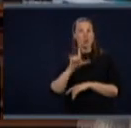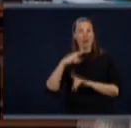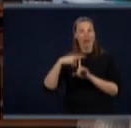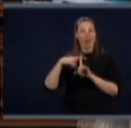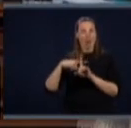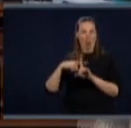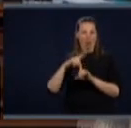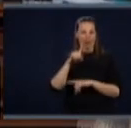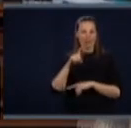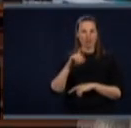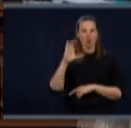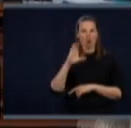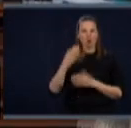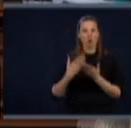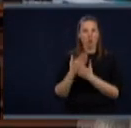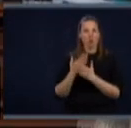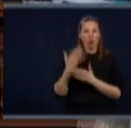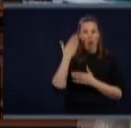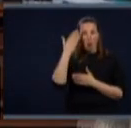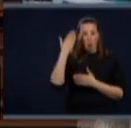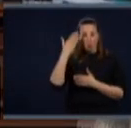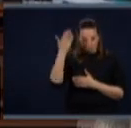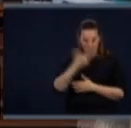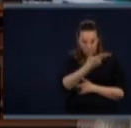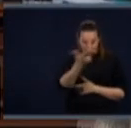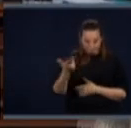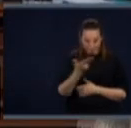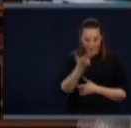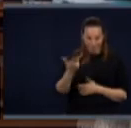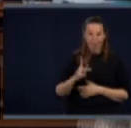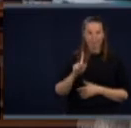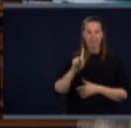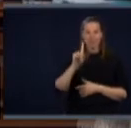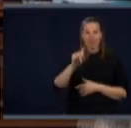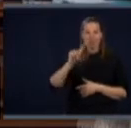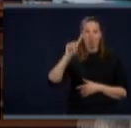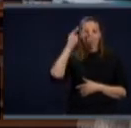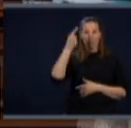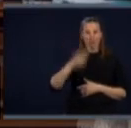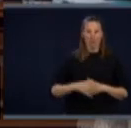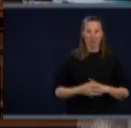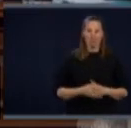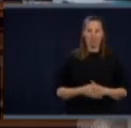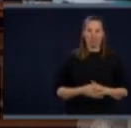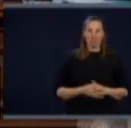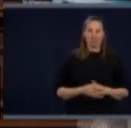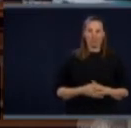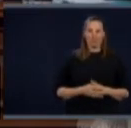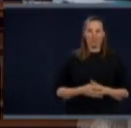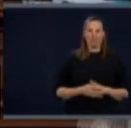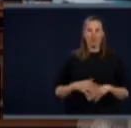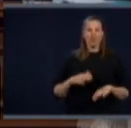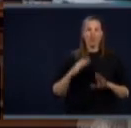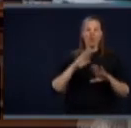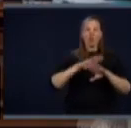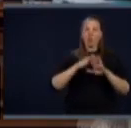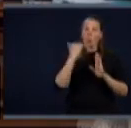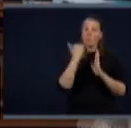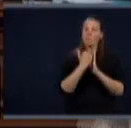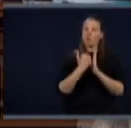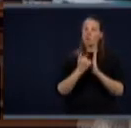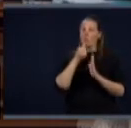ministre, Mme McCann, M. Arruda. Ma première question, c'est quelles seront les mesures qui vont être mises en